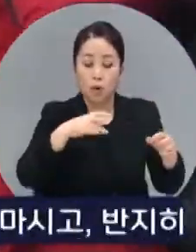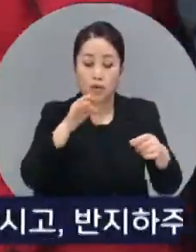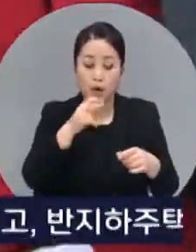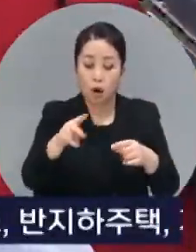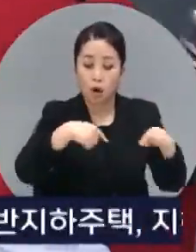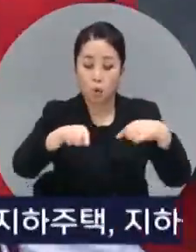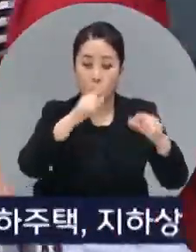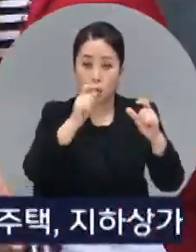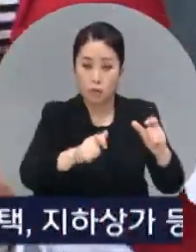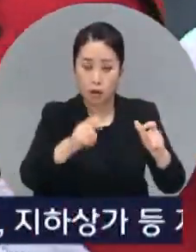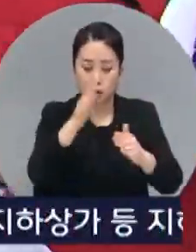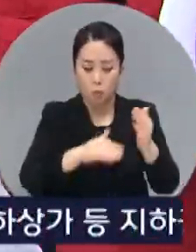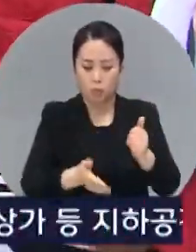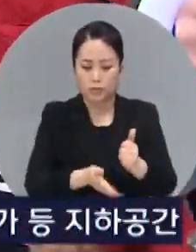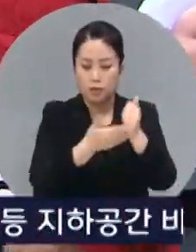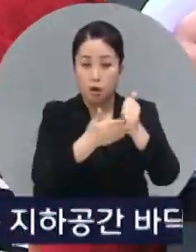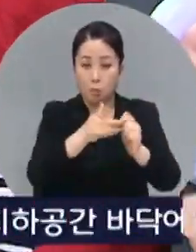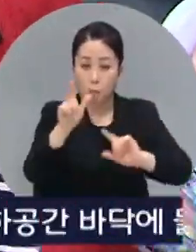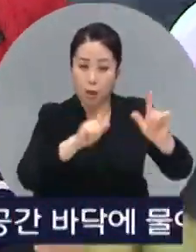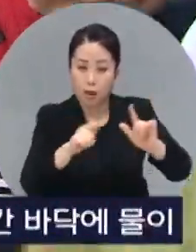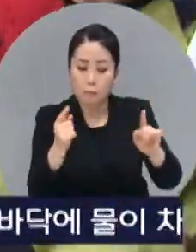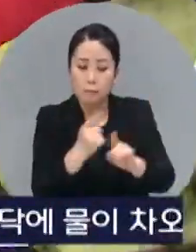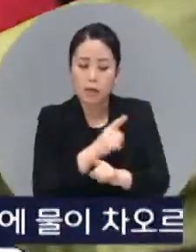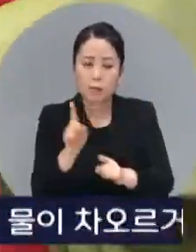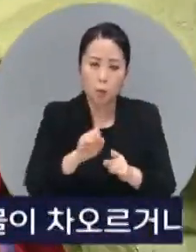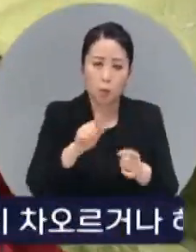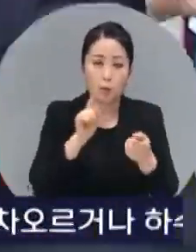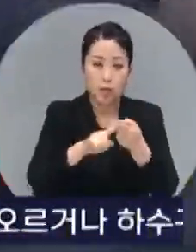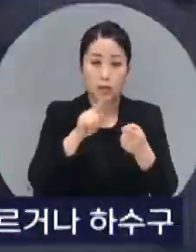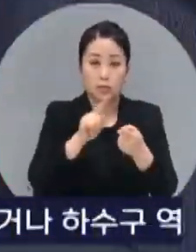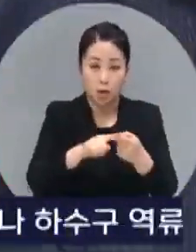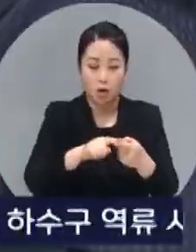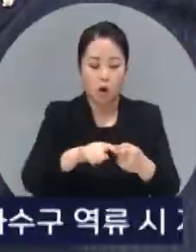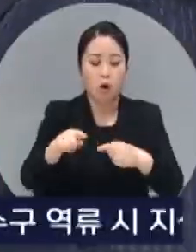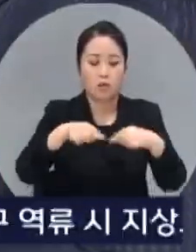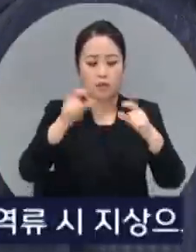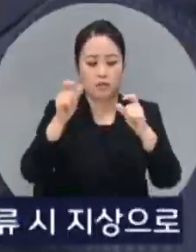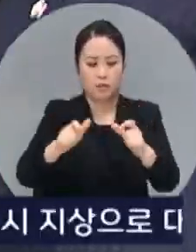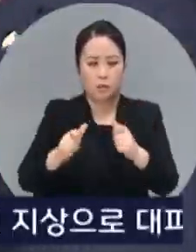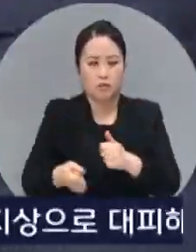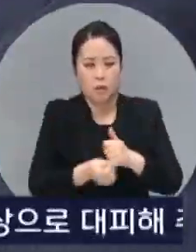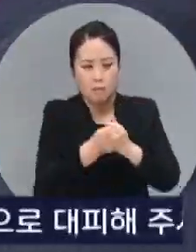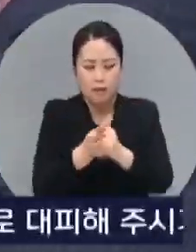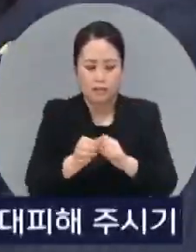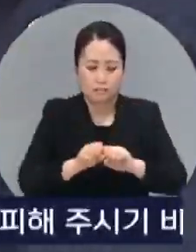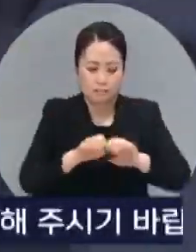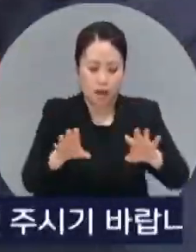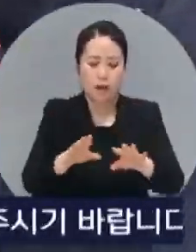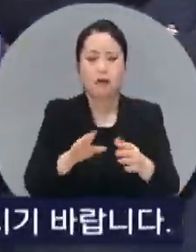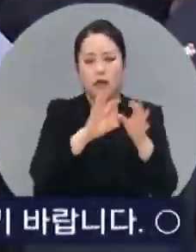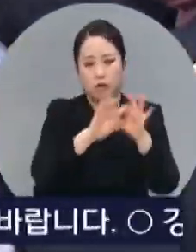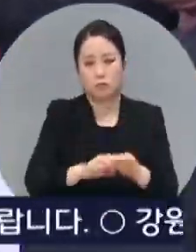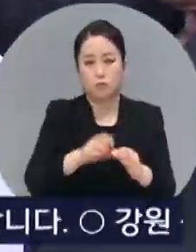바뀔지 총선 후보 물갈이론에 힘이 실리면서 정치권의 파장이 이어지고 있습니다. MBC 뉴스 김윤아입니다.